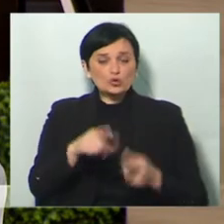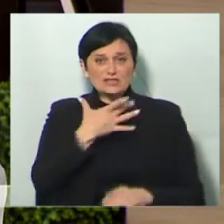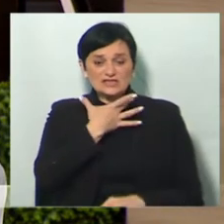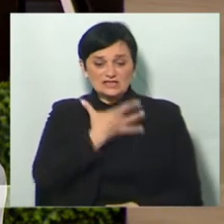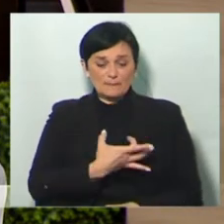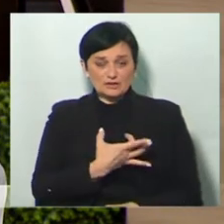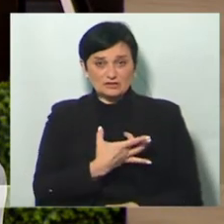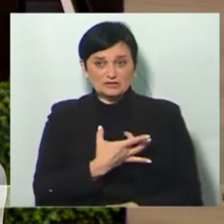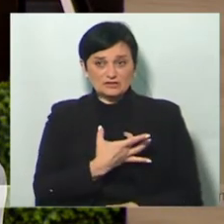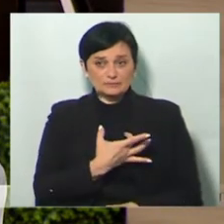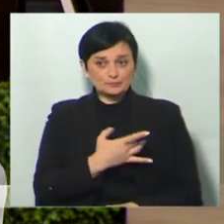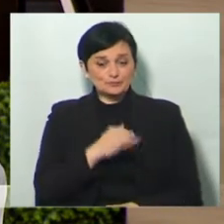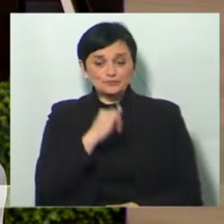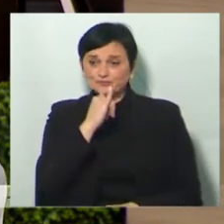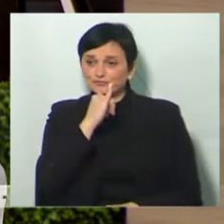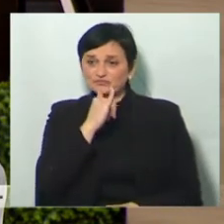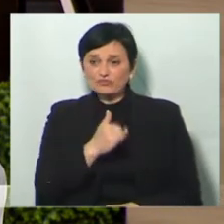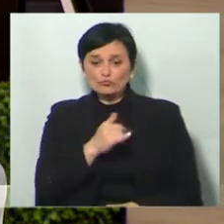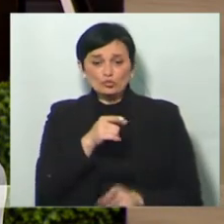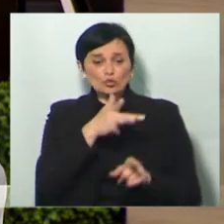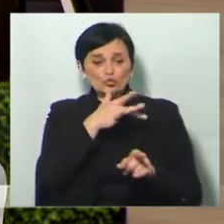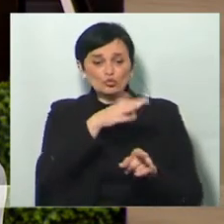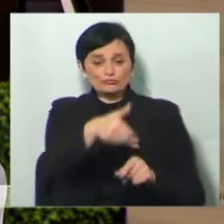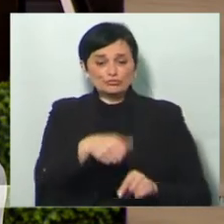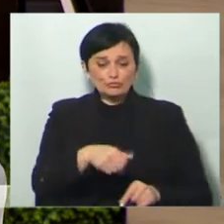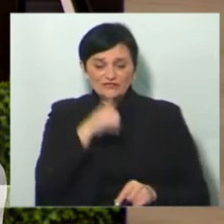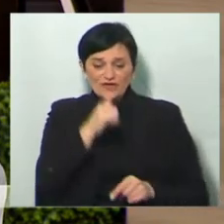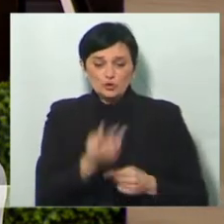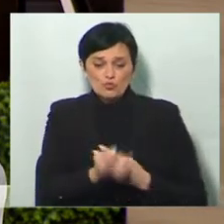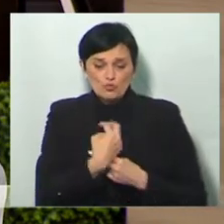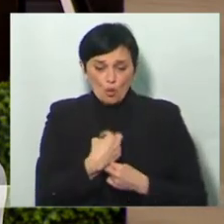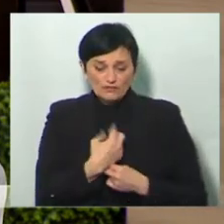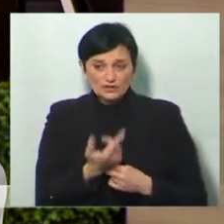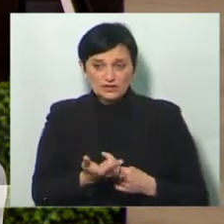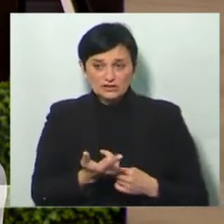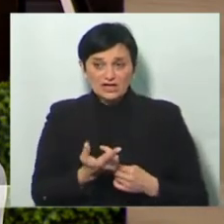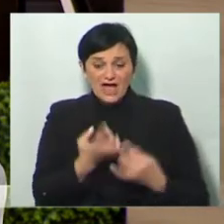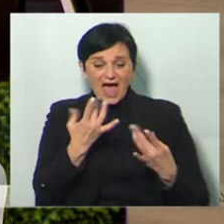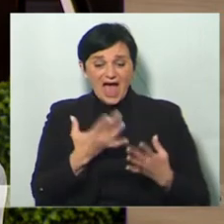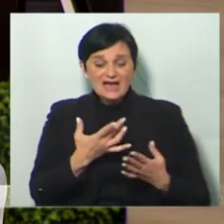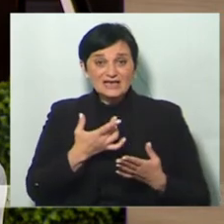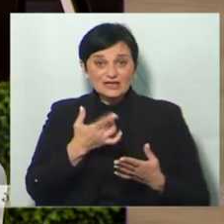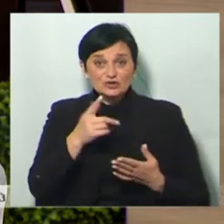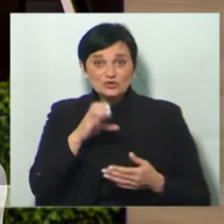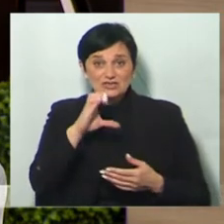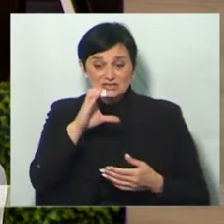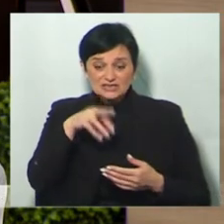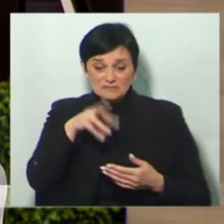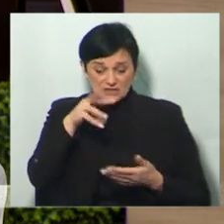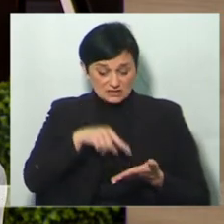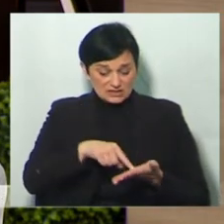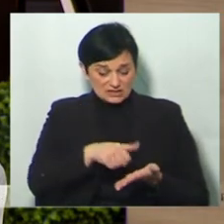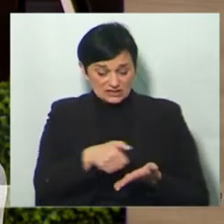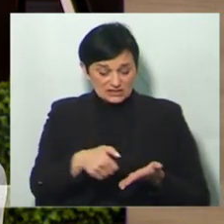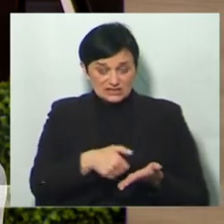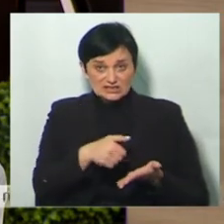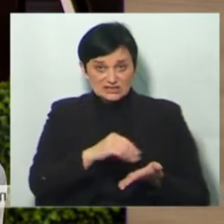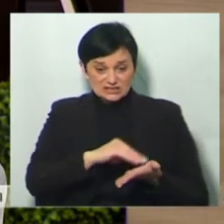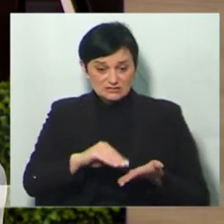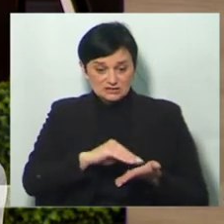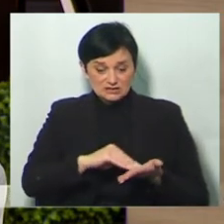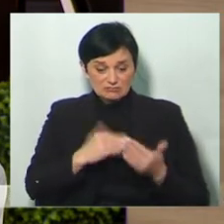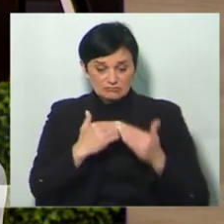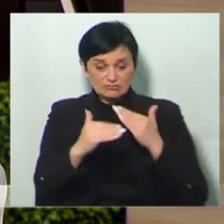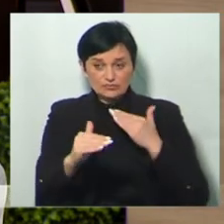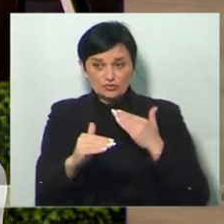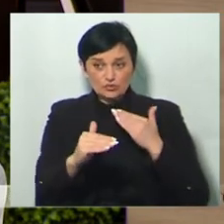დეფიციტზე. Ვერ მოიცალა, ვერ მოვიდა, ვერ ელემენტარული მესიჯის დონეზეც კი შეიძლება,